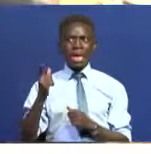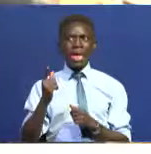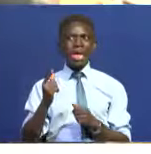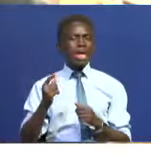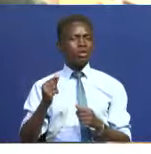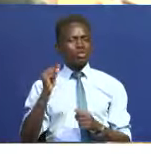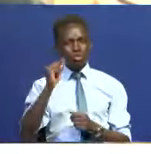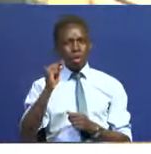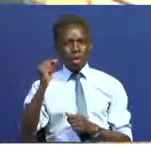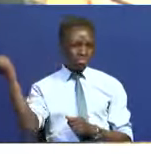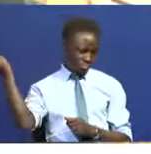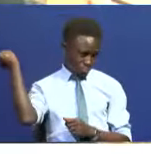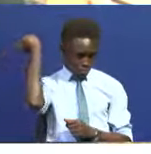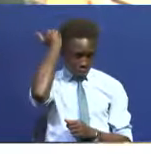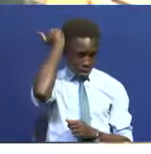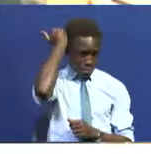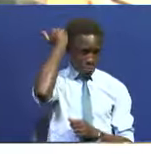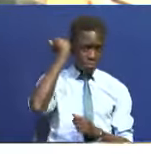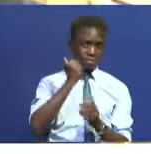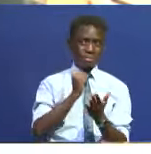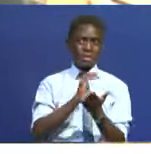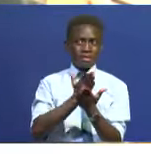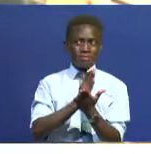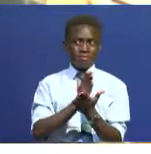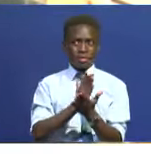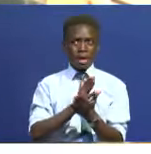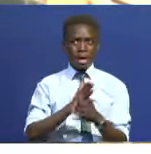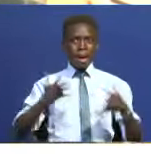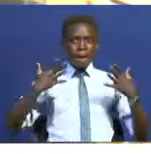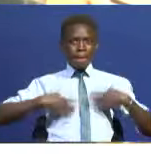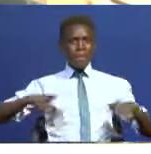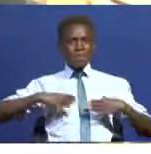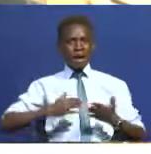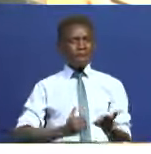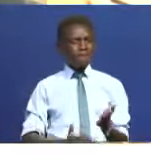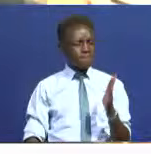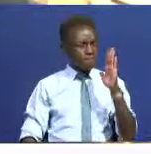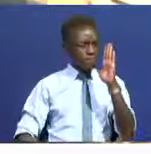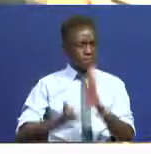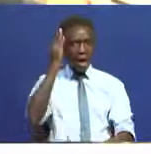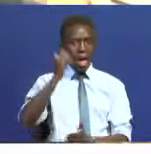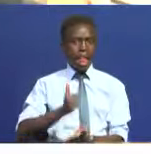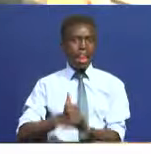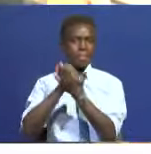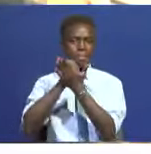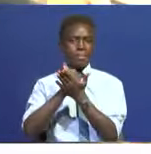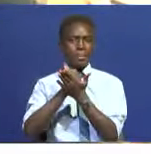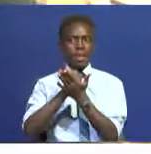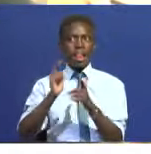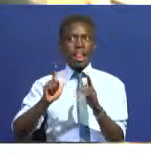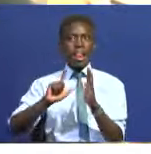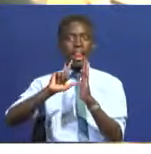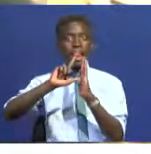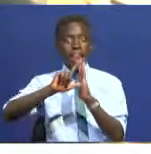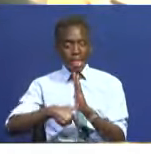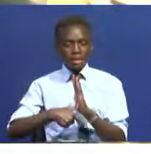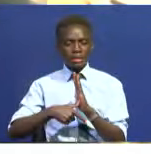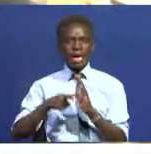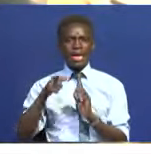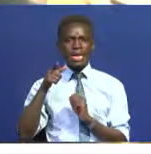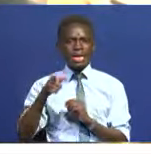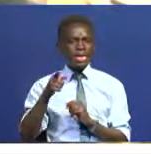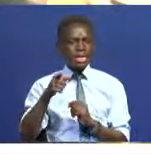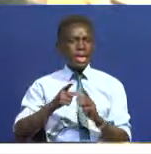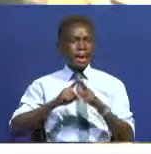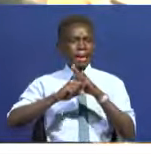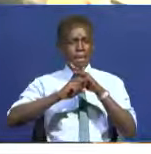kichwa. Then watu wakaingilia kati. Baadaye akaanza kutoroka. Anaingia na akifanya a lot of gestures, no?